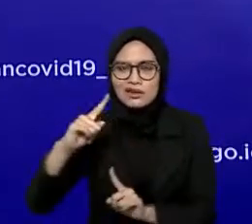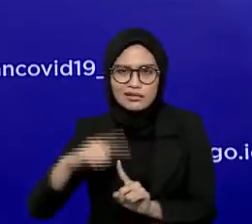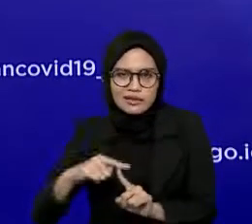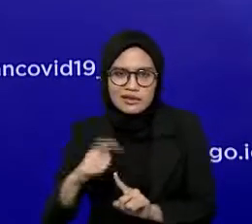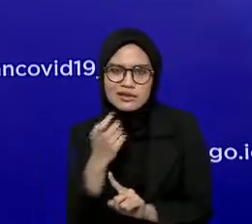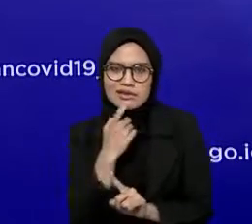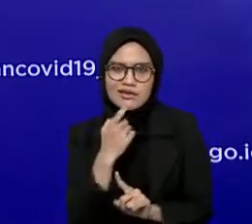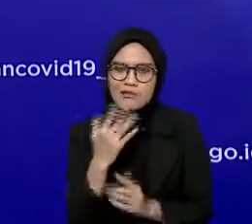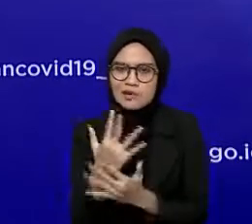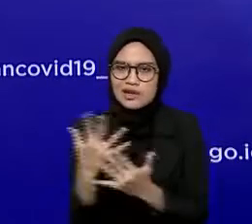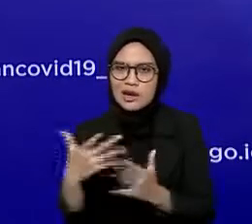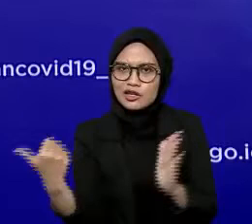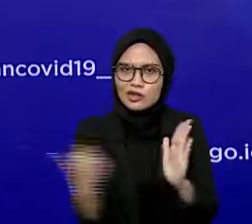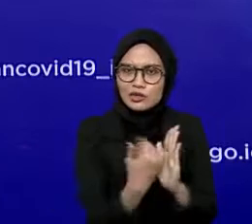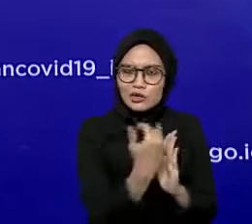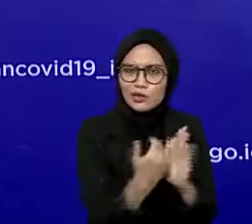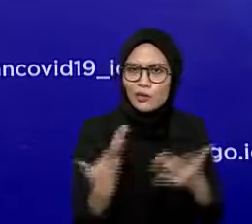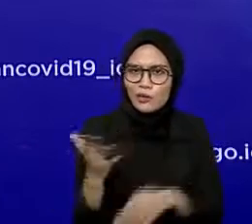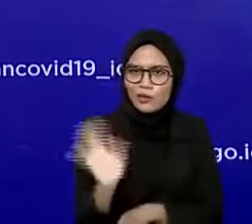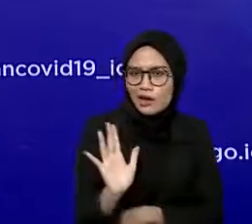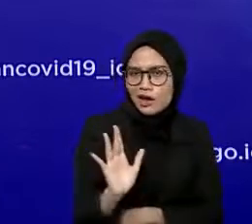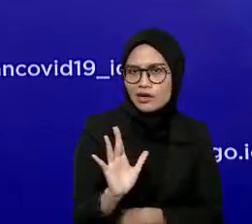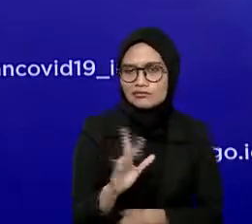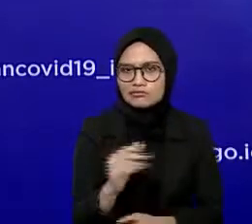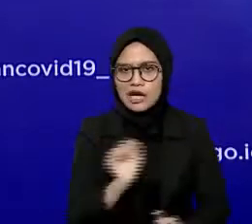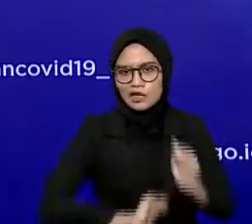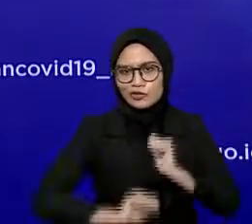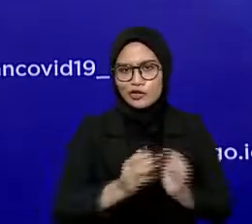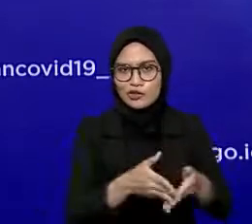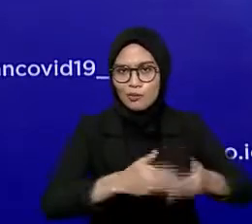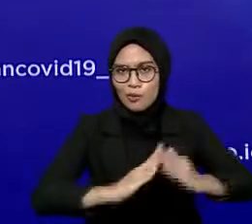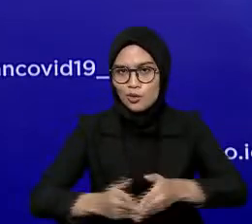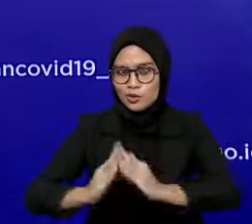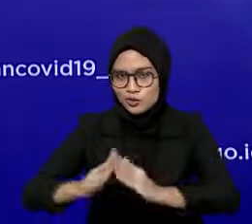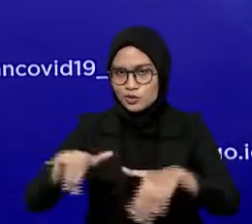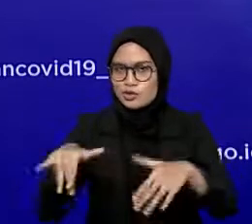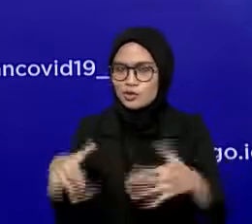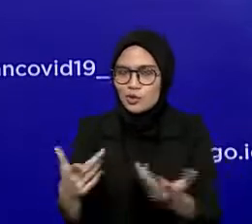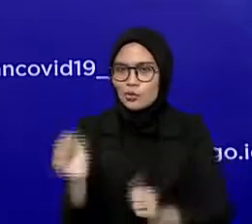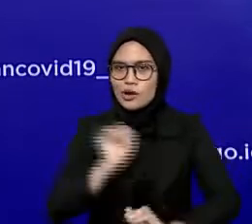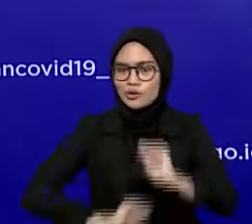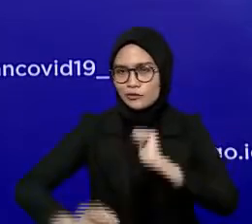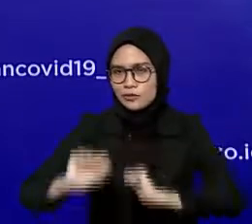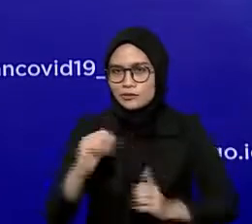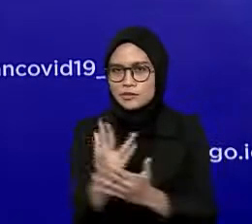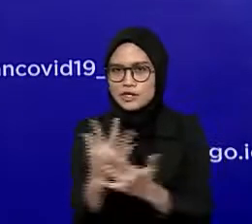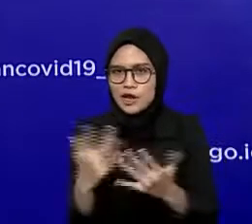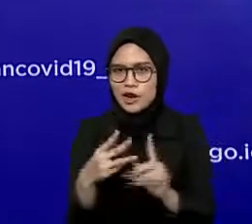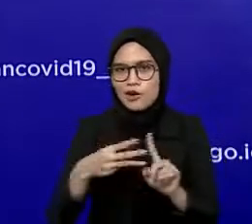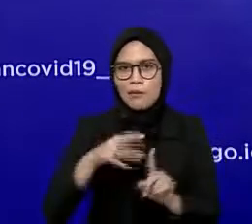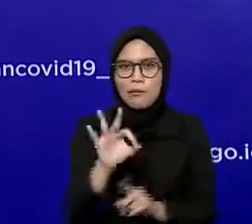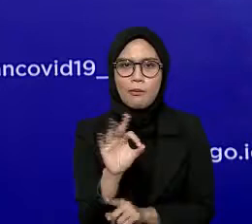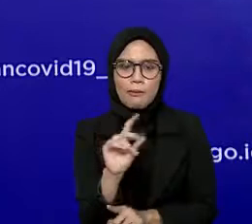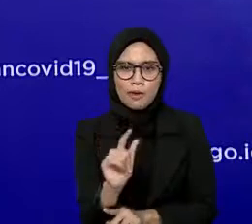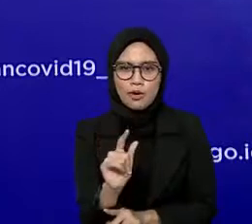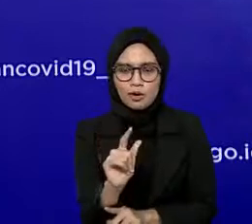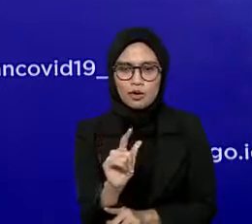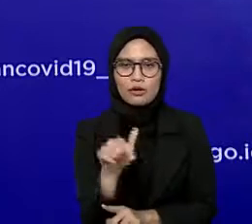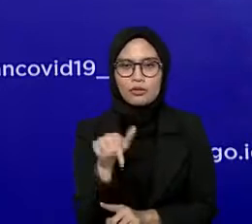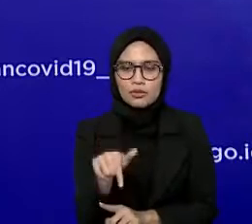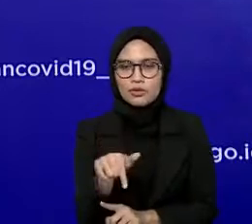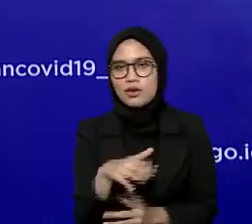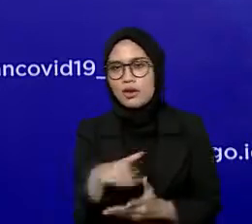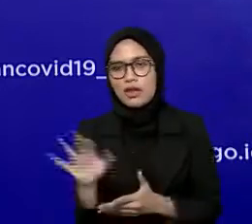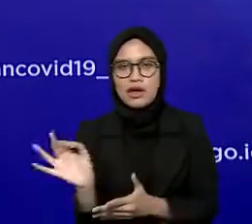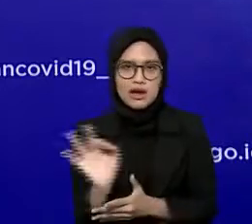kepatuhan protokol kesehatan, kinerja posko, mobilitas penduduk, hingga BOR, kita sudah menjumpai